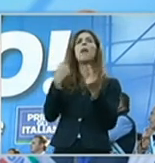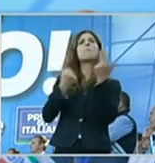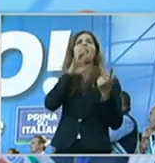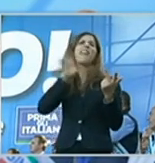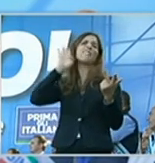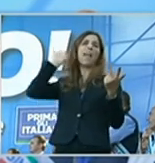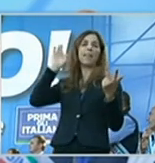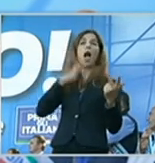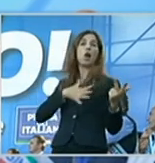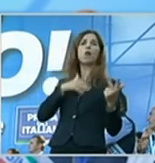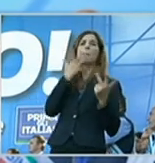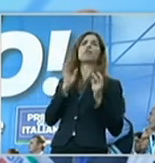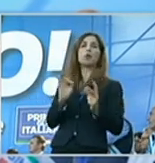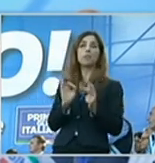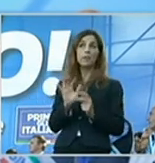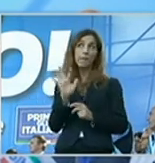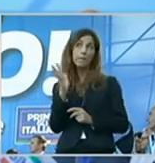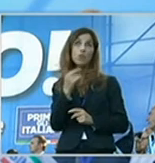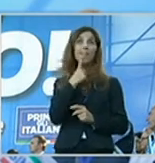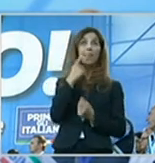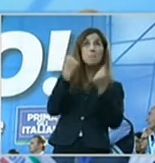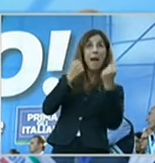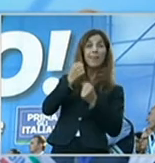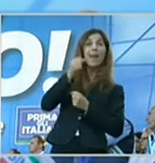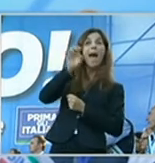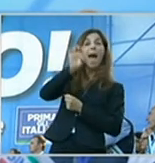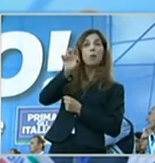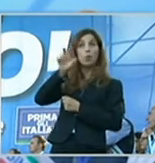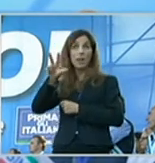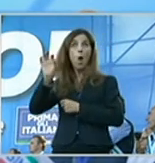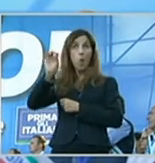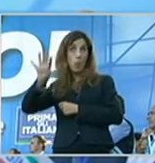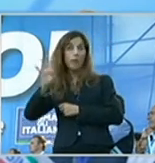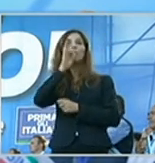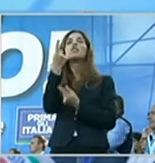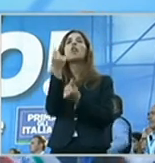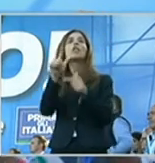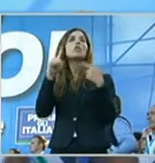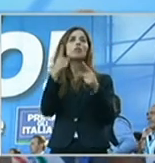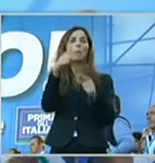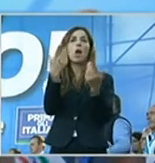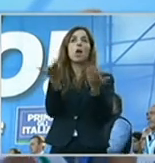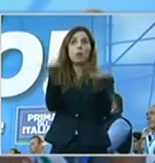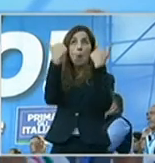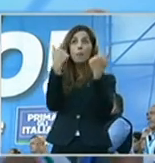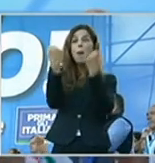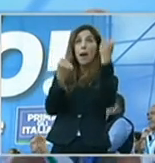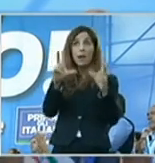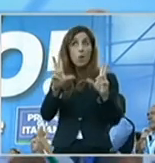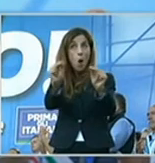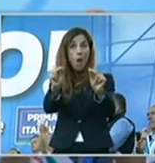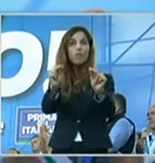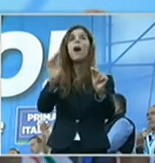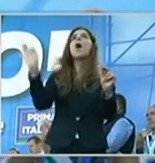vecchia. Forse chi ha l'euro 3 e l'euro 4... ce l'ha perché non hai soldi per comprare la macchina nuova o il